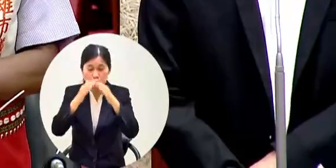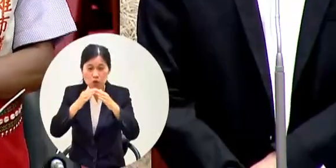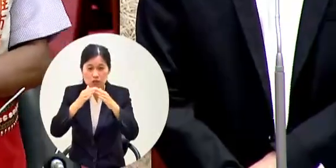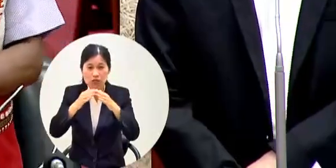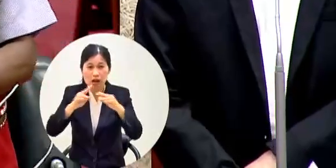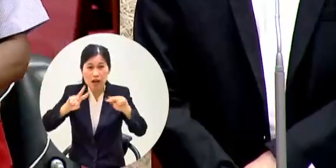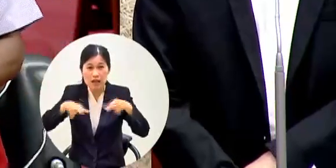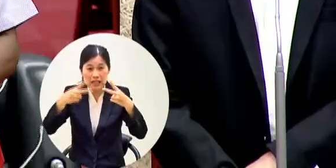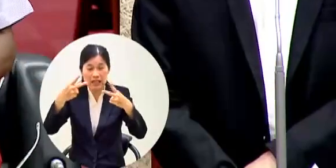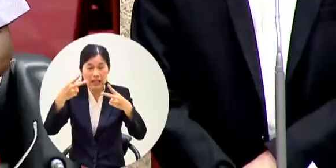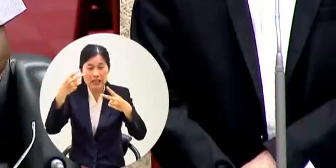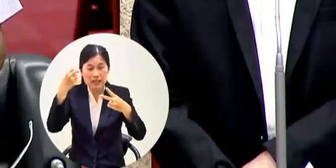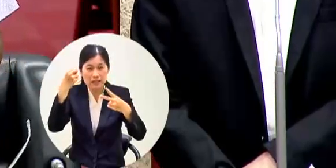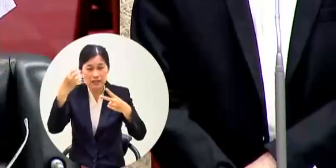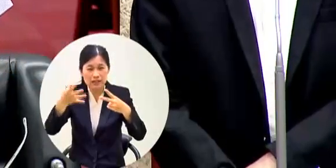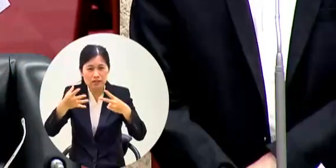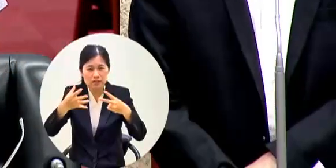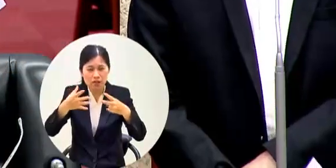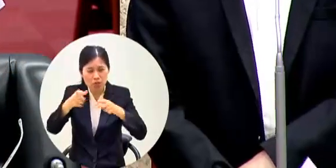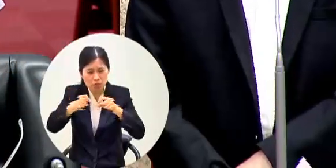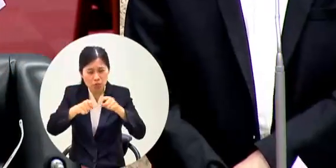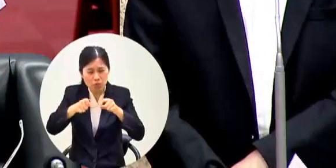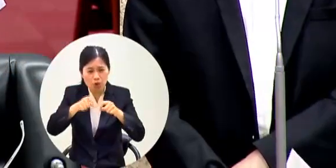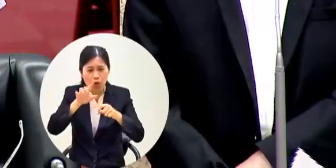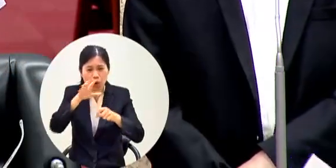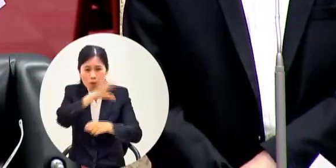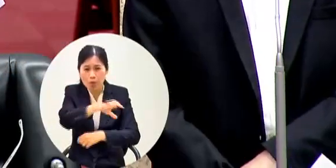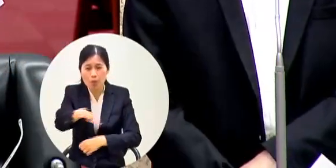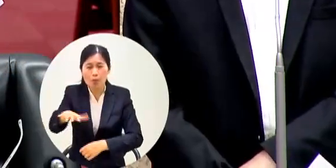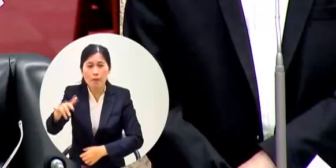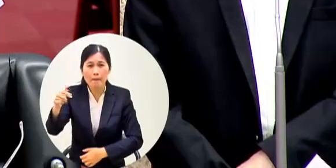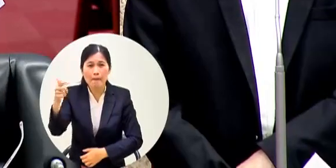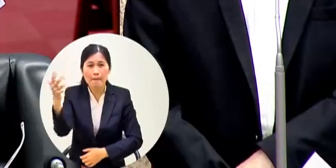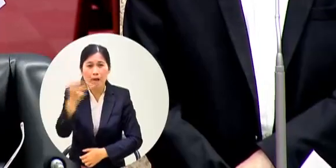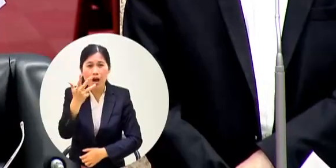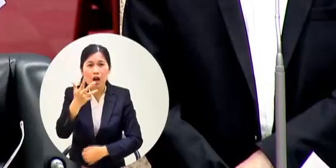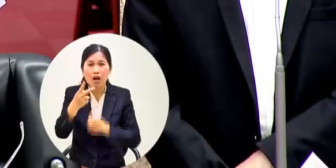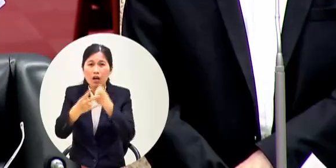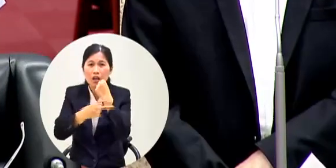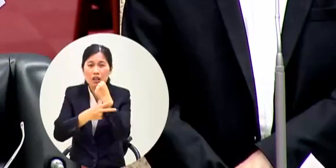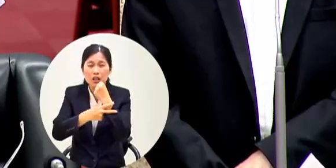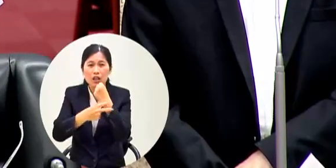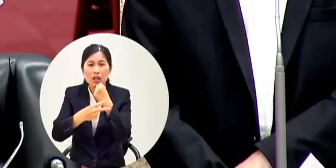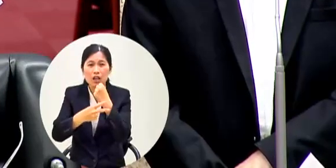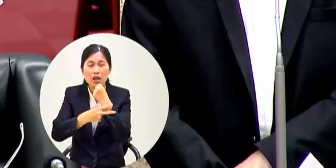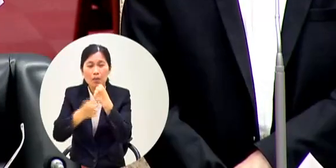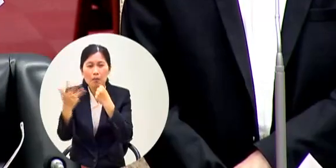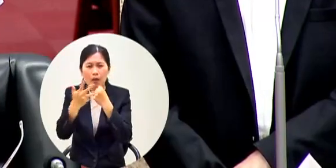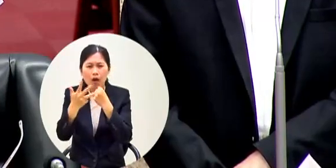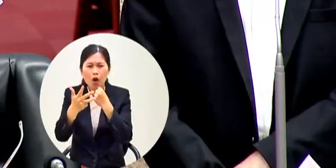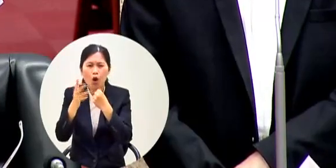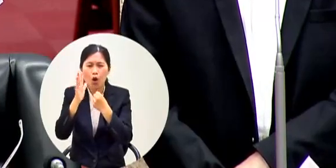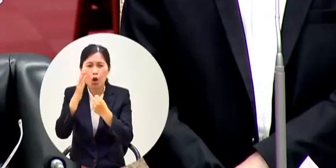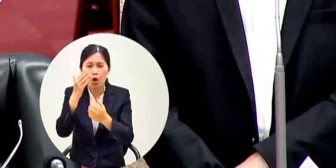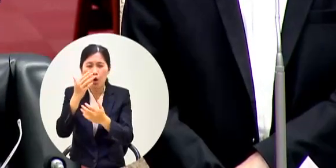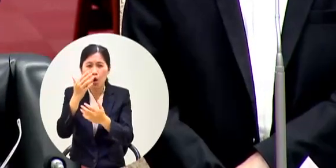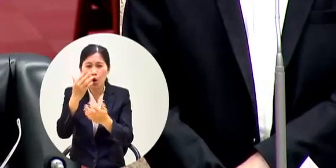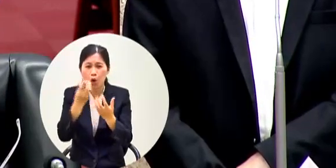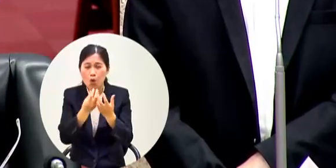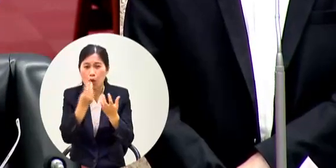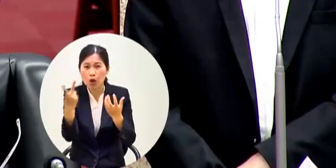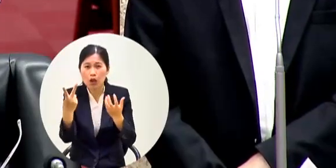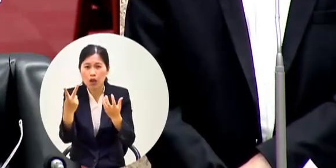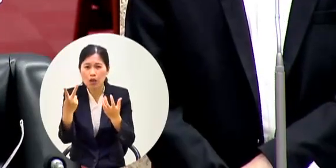你。还有一点最重要，在飞都跟计划的一个地